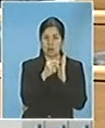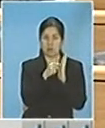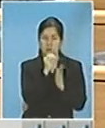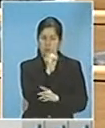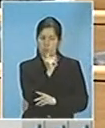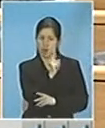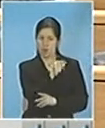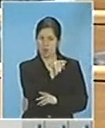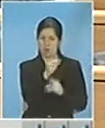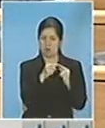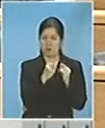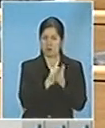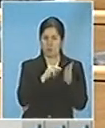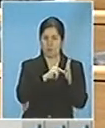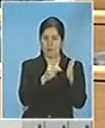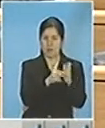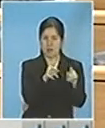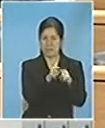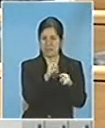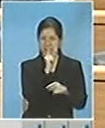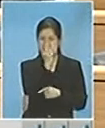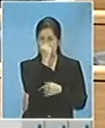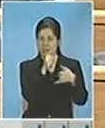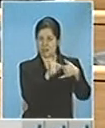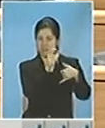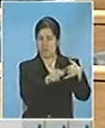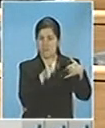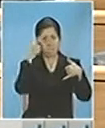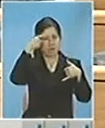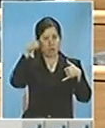ทันทีว่าเสี่ยวอีสานซึ่ง